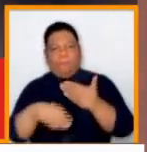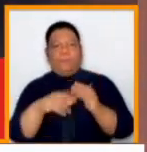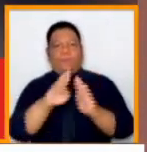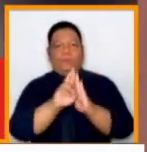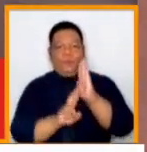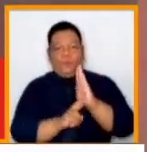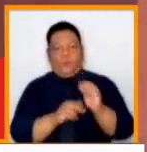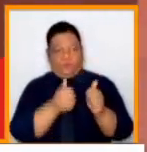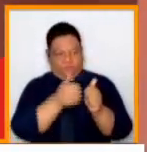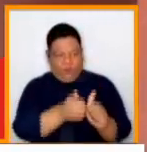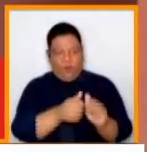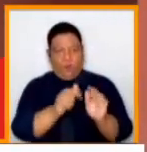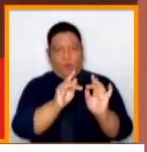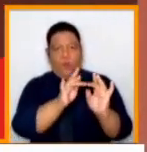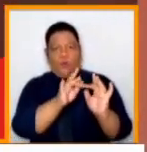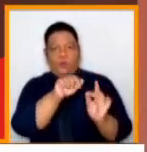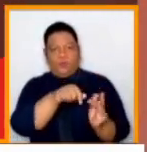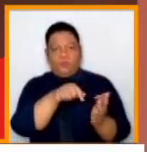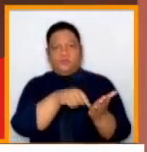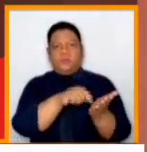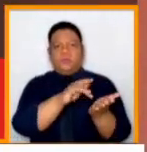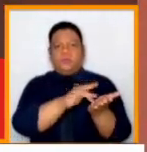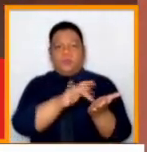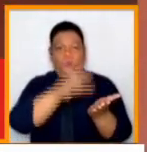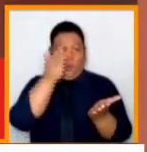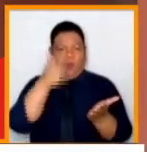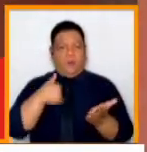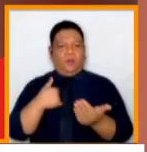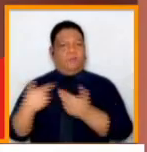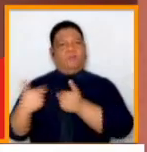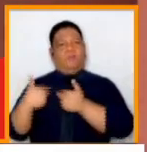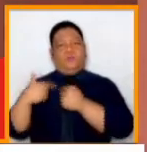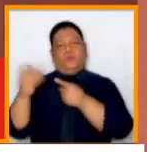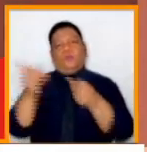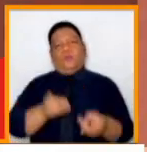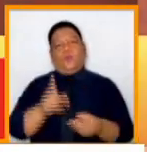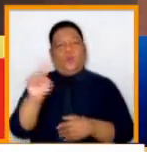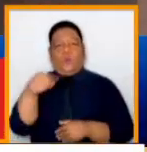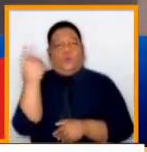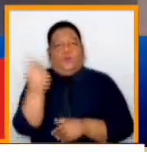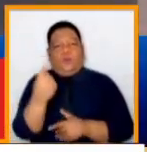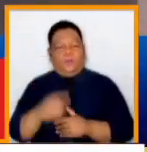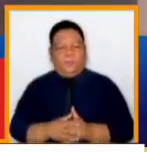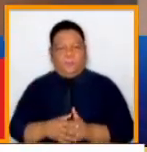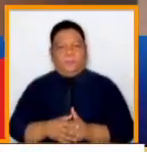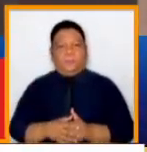shopping app dahil delivery lang ang saklaw ng responsibilidad dito.